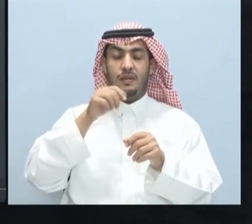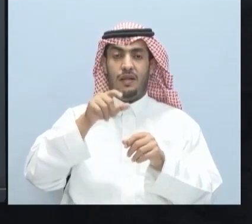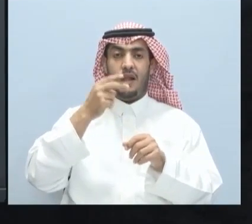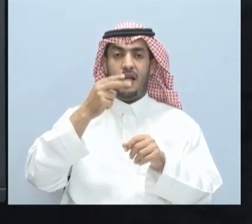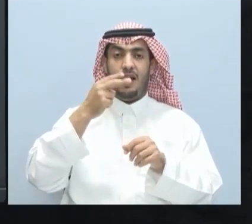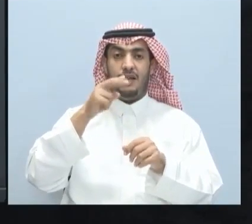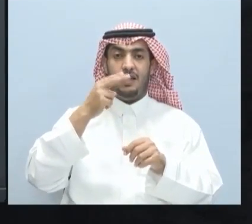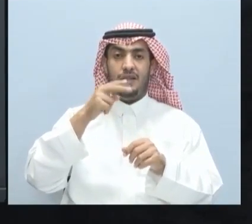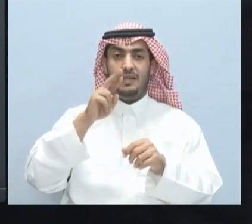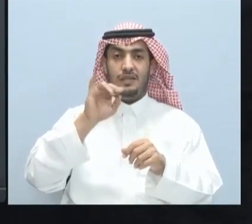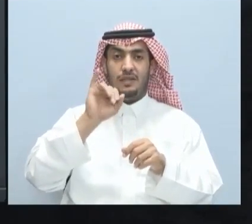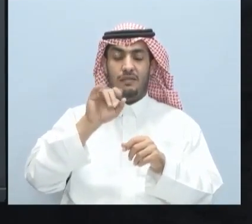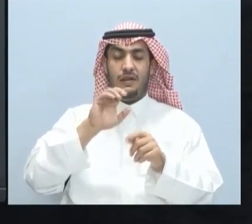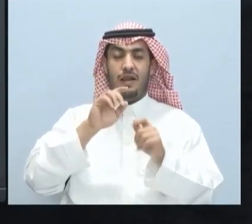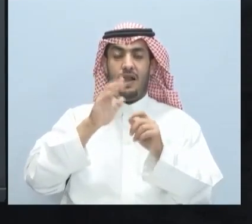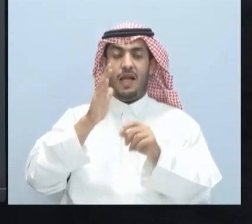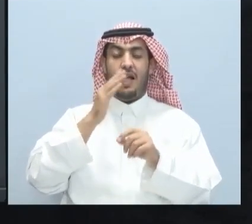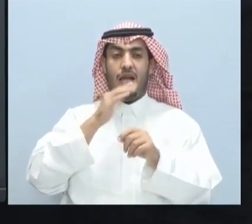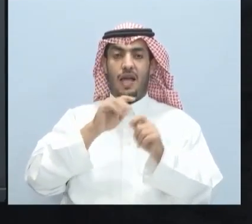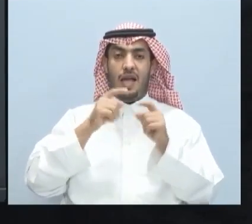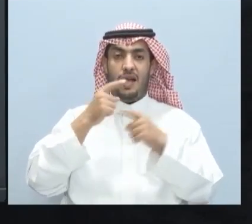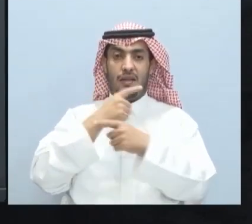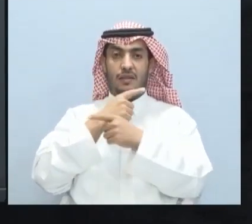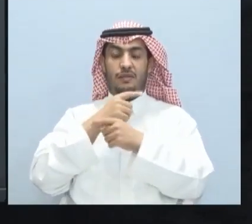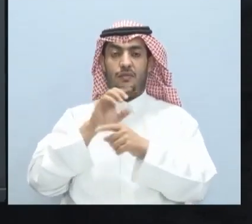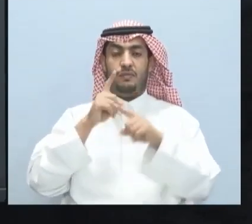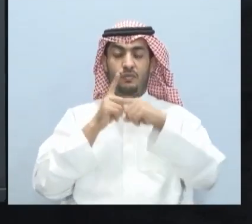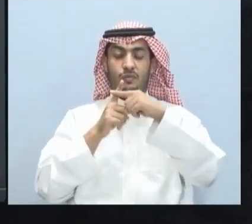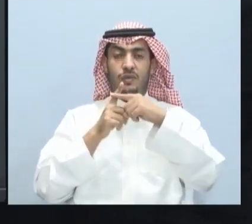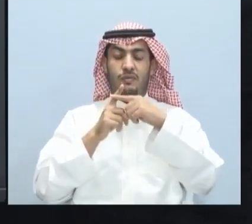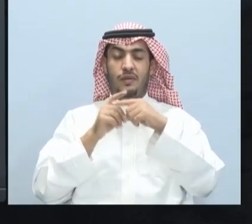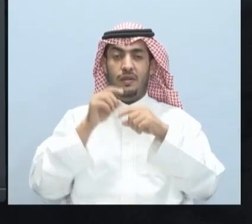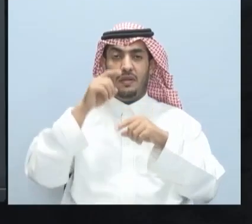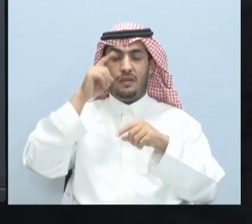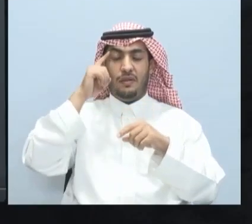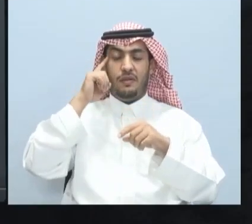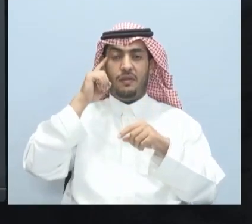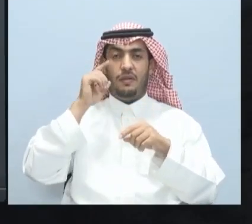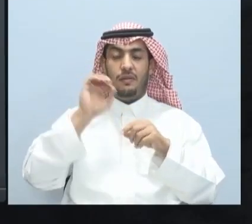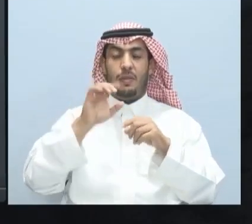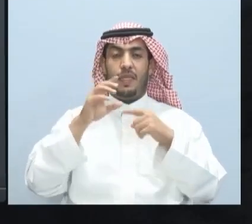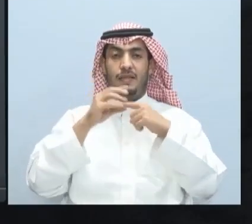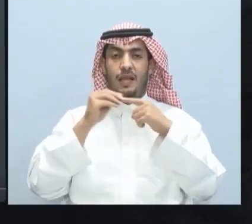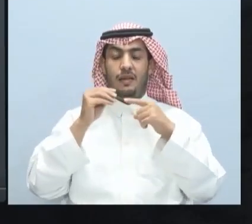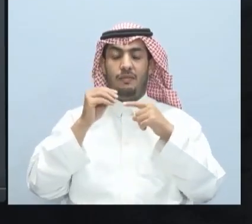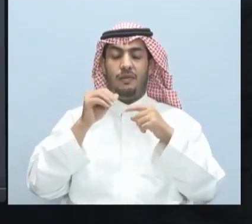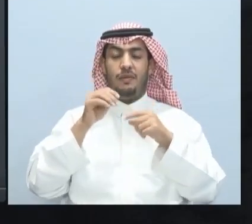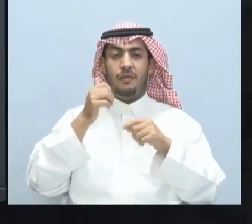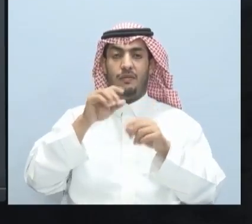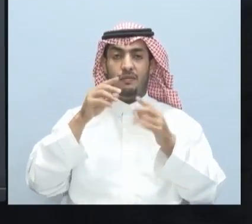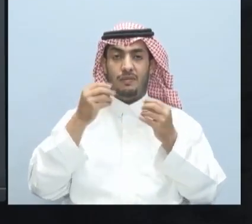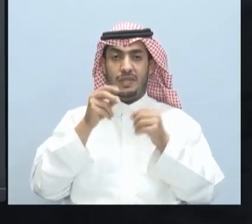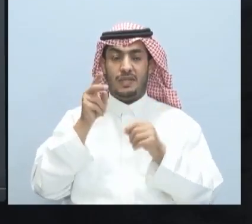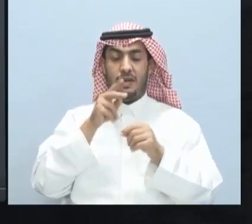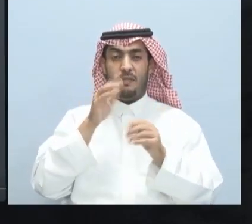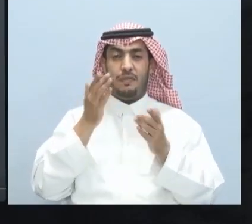العزم عندما يكون عكس مو عكس عقارب الساعه موجب وعندما يكون مع عقارب الساعه سالب عندما يتساوى